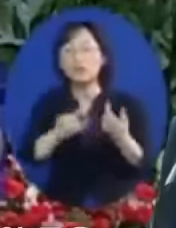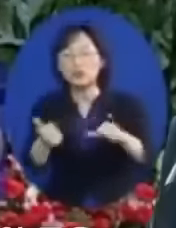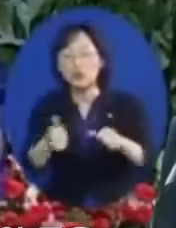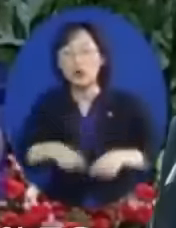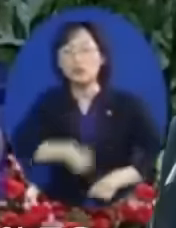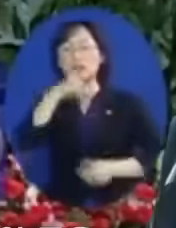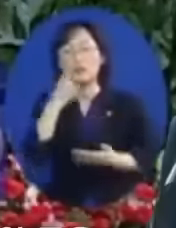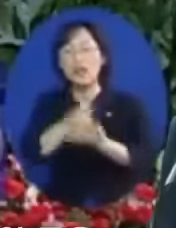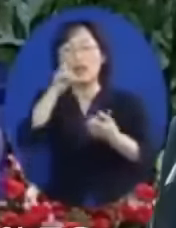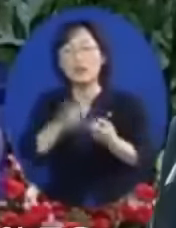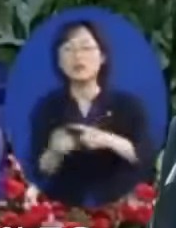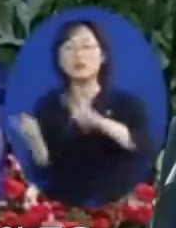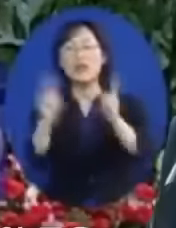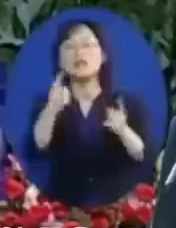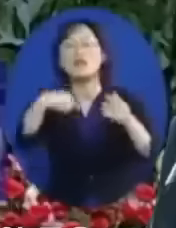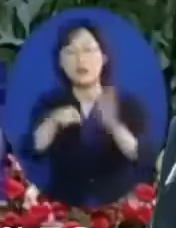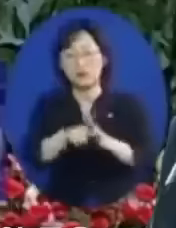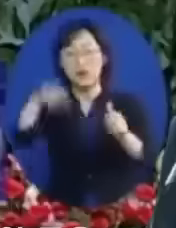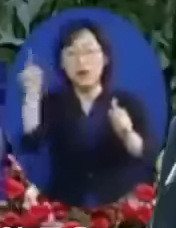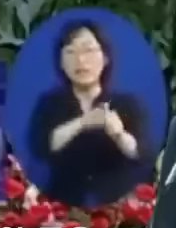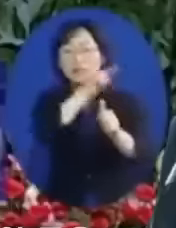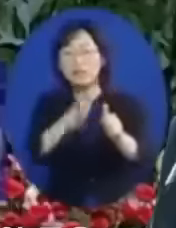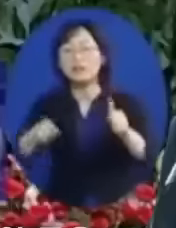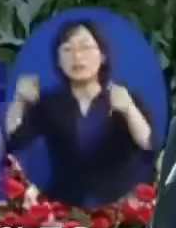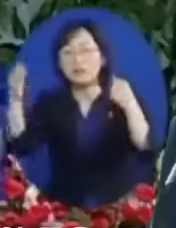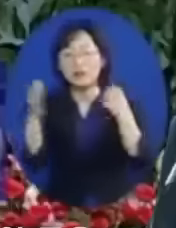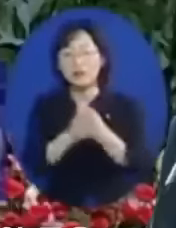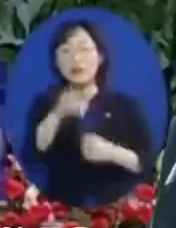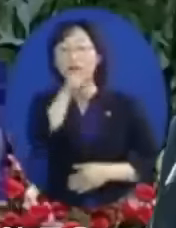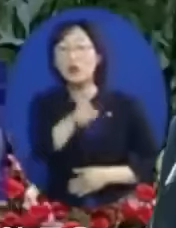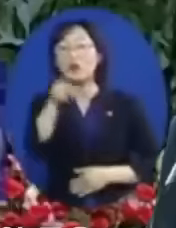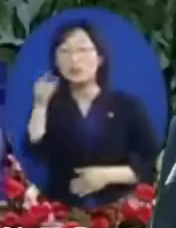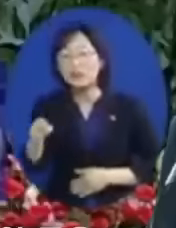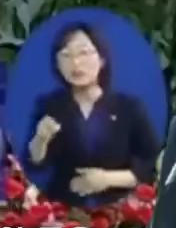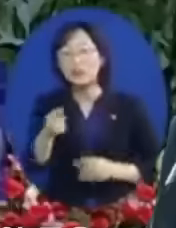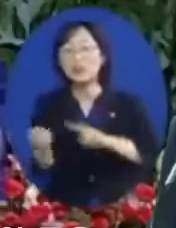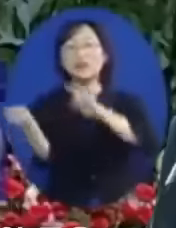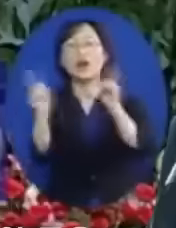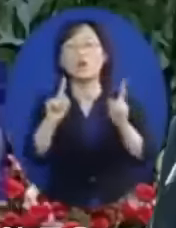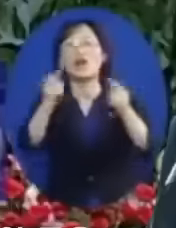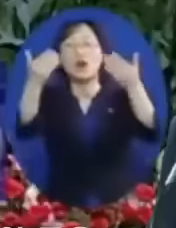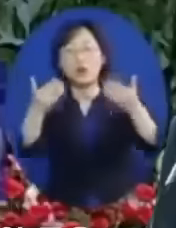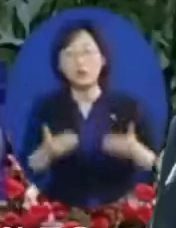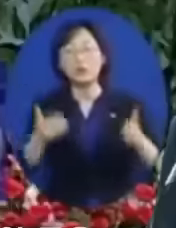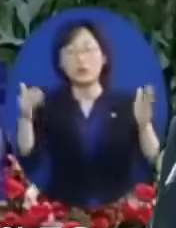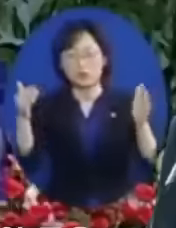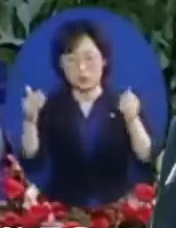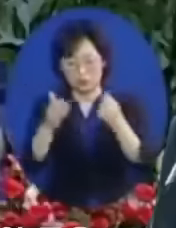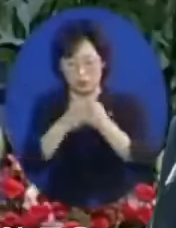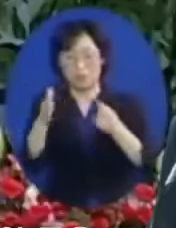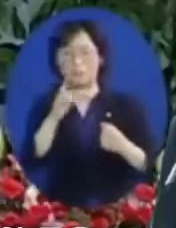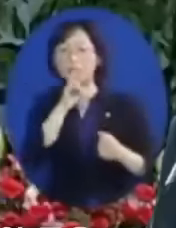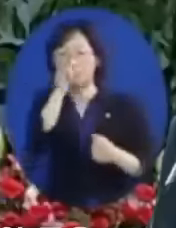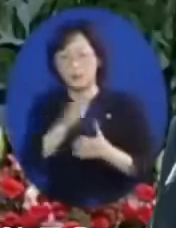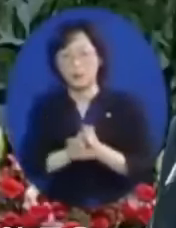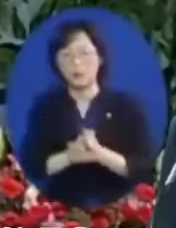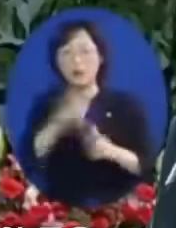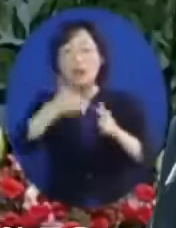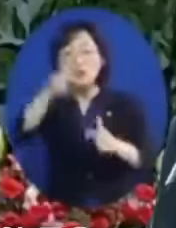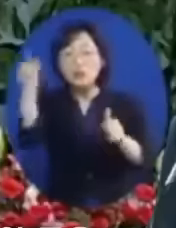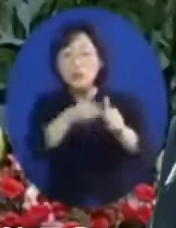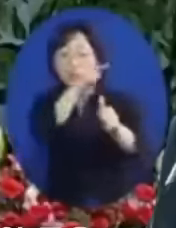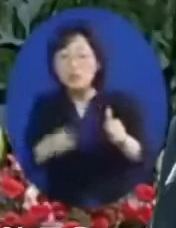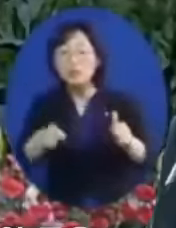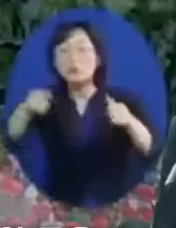살게 하려 하심이라. 그가 채찍에 맞음으로 너희는 나음을 얻었나니라고 말한 것입니다. 예수님이